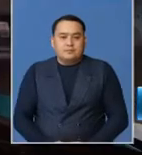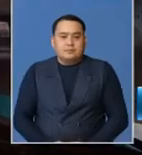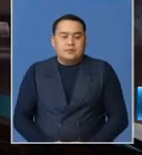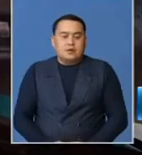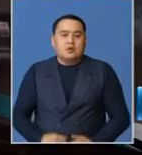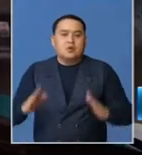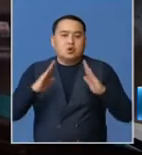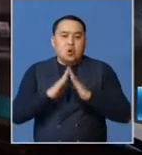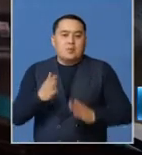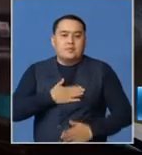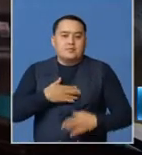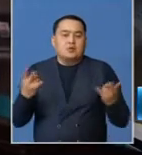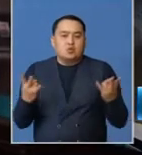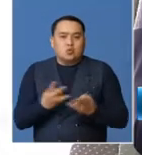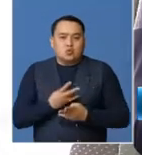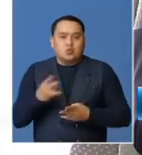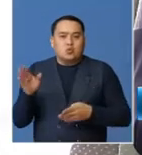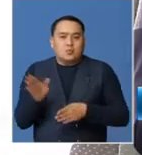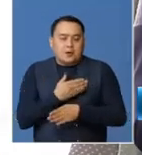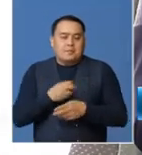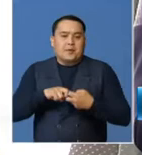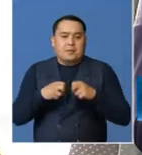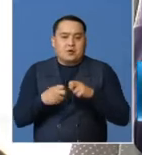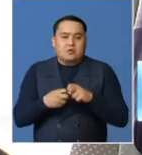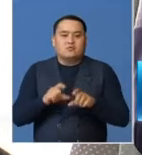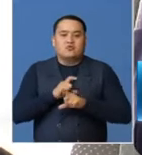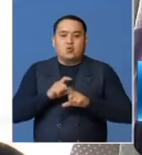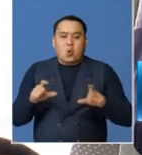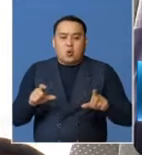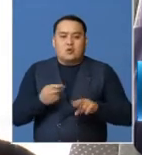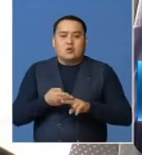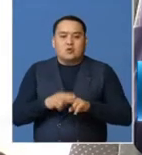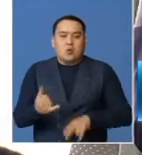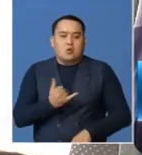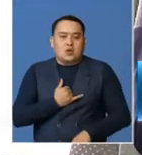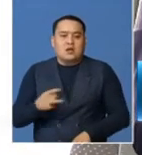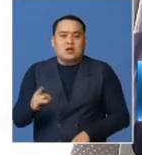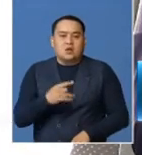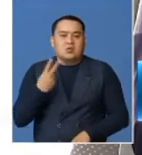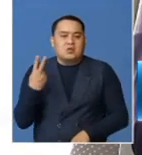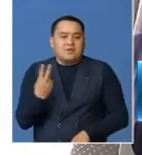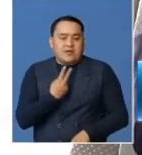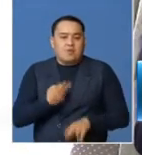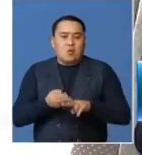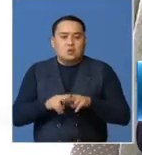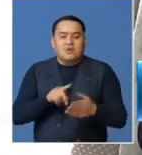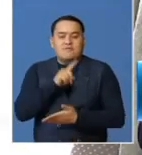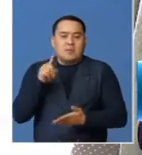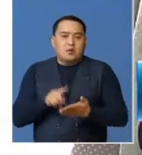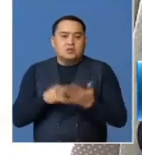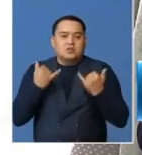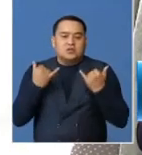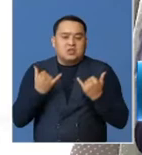Помимо жилых домов, нам необходимо устранить проблему трехсменных школ. Таких сейчас у нас в районе две. Для устранения данного вопроса